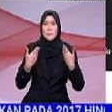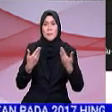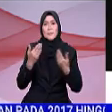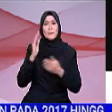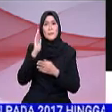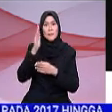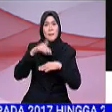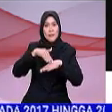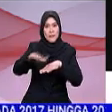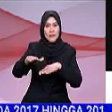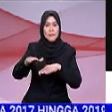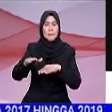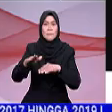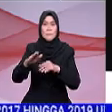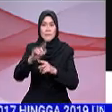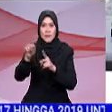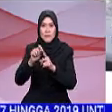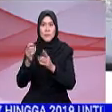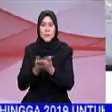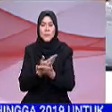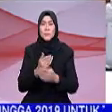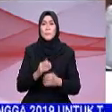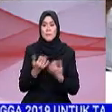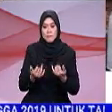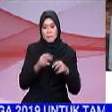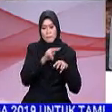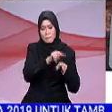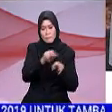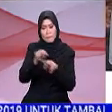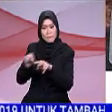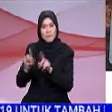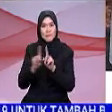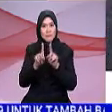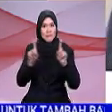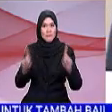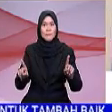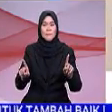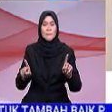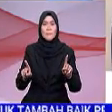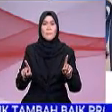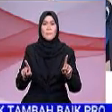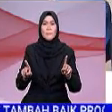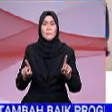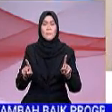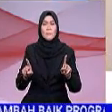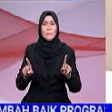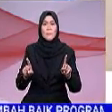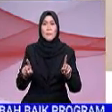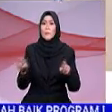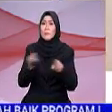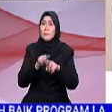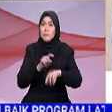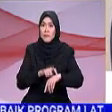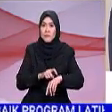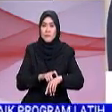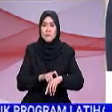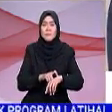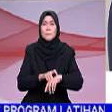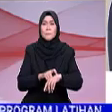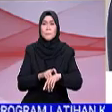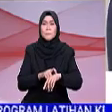hari esok. Dengan ini kami akan tingkatkan lagi pemantauan penjarakan fizikal di PWGC. Pada masa yang sama, CITF